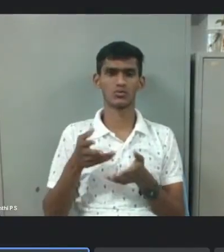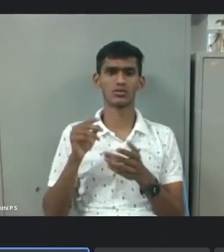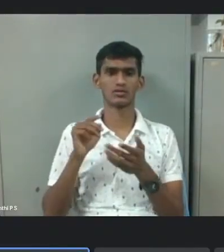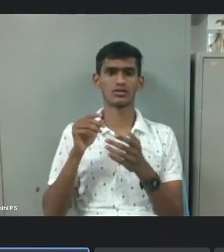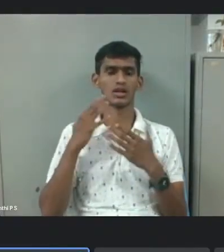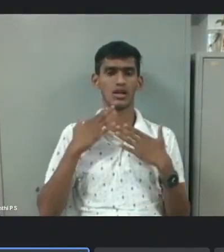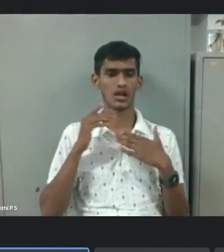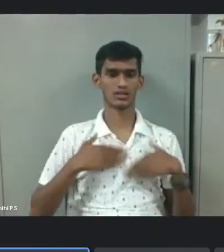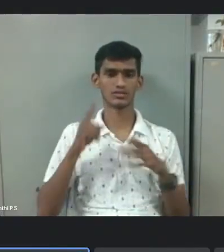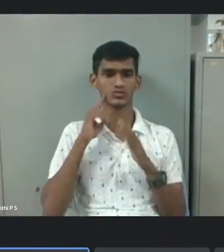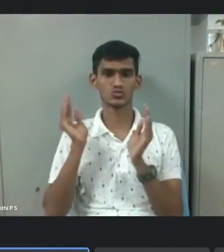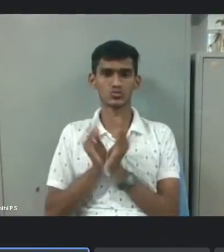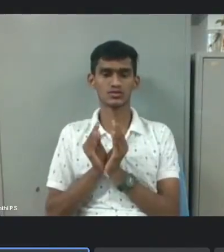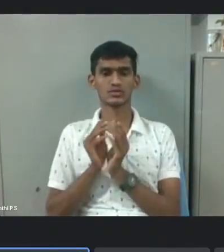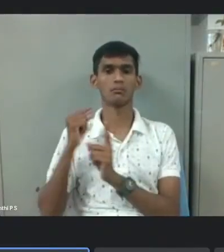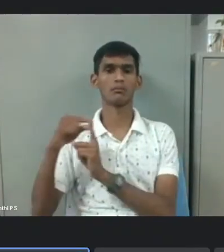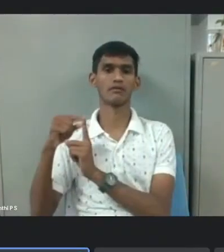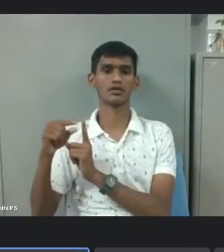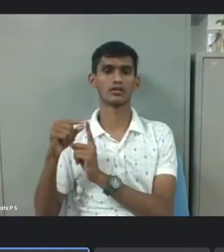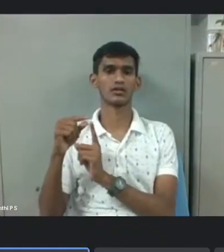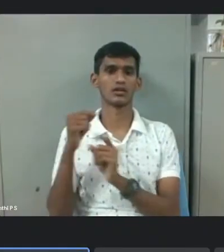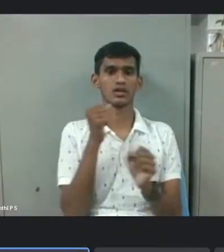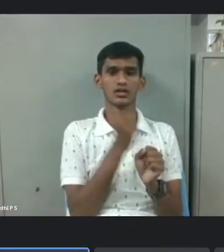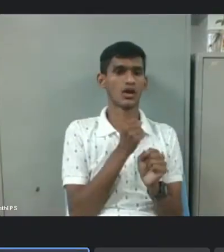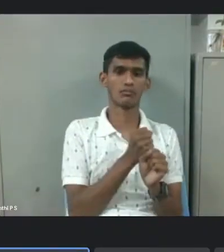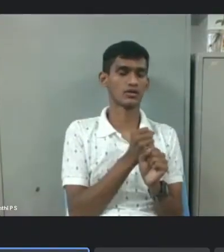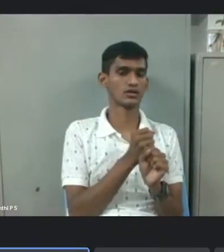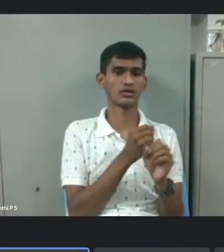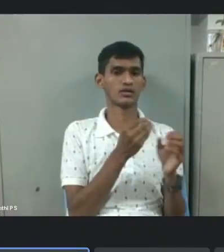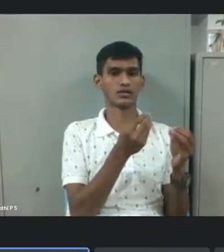പ്രൈവറ്റ് ഇൻഷുറാന്നാ പറയുന്നത്, ഗവൺമെന്റ് അലോട്ടിൽ ഉള്ളതല്ല.